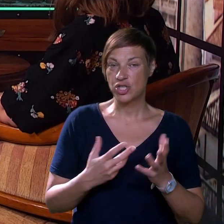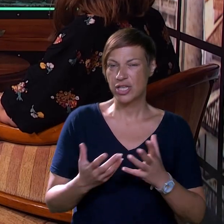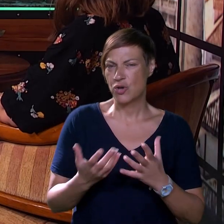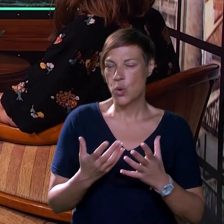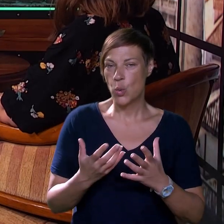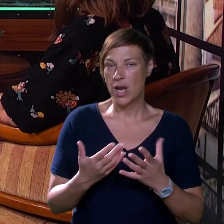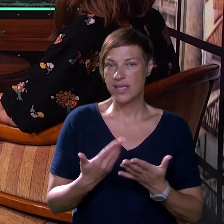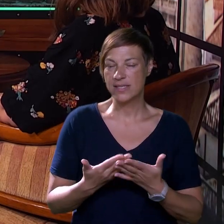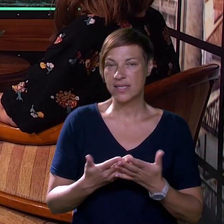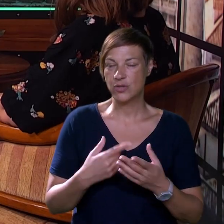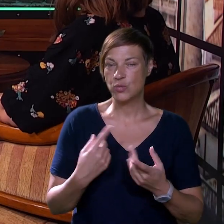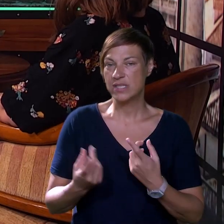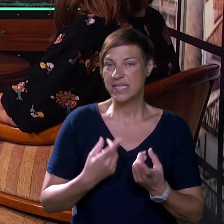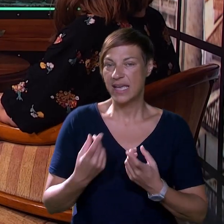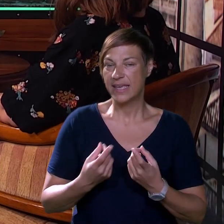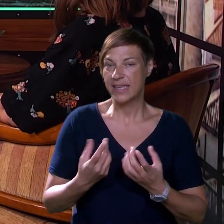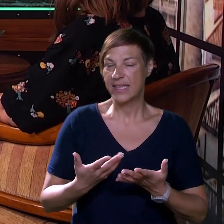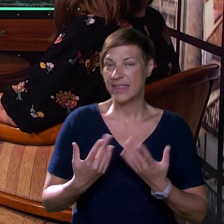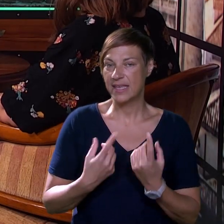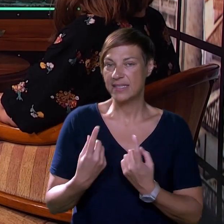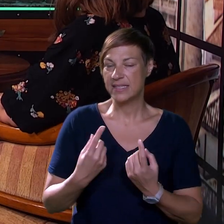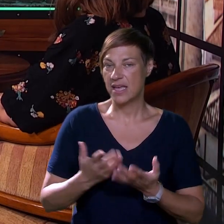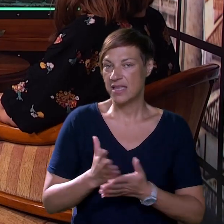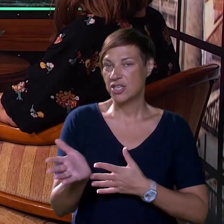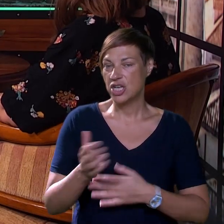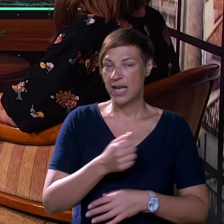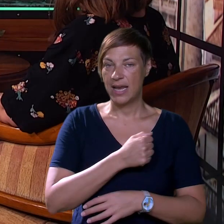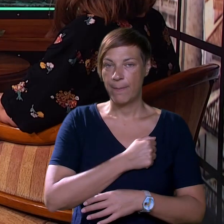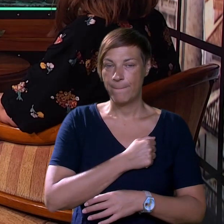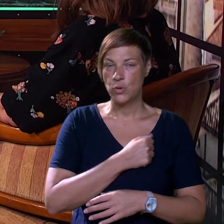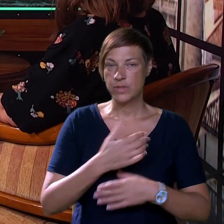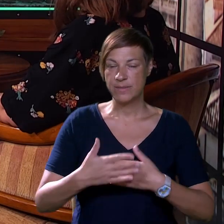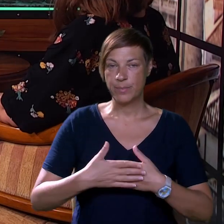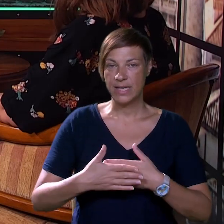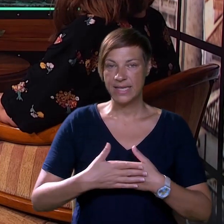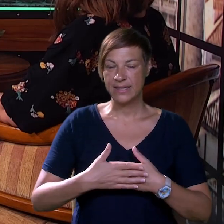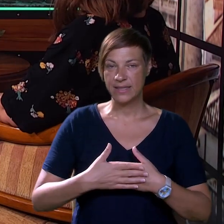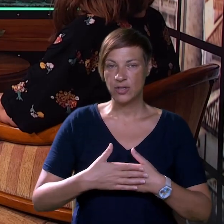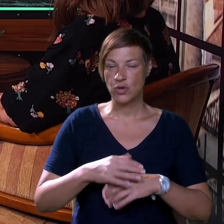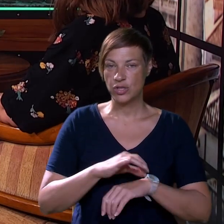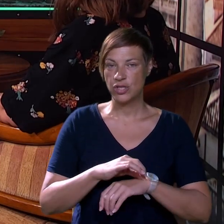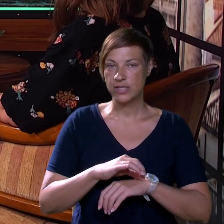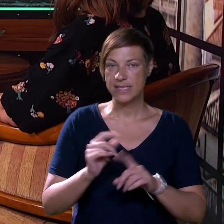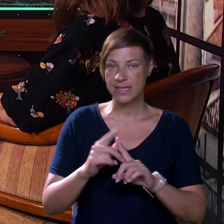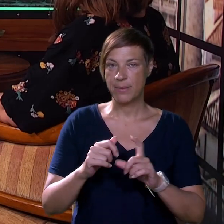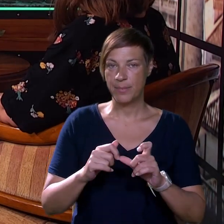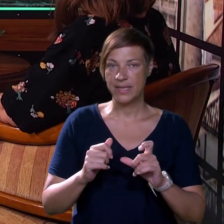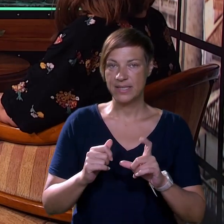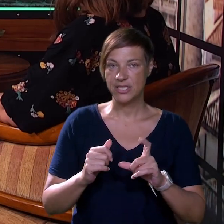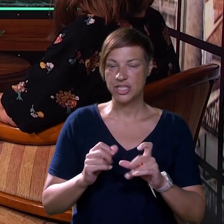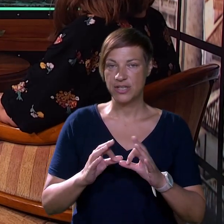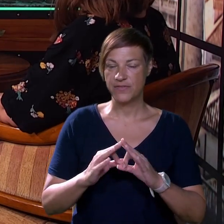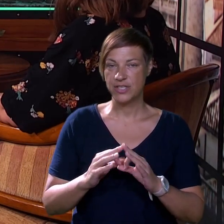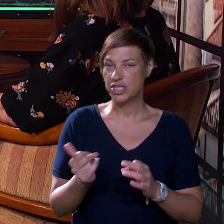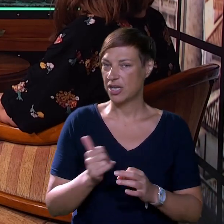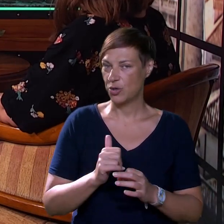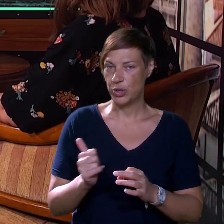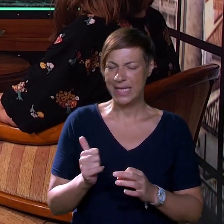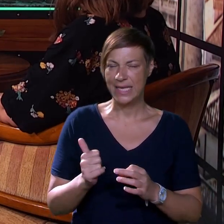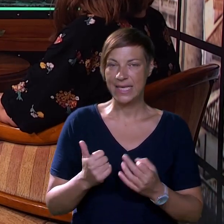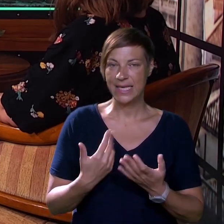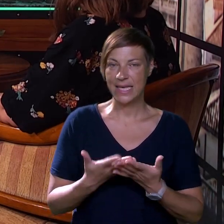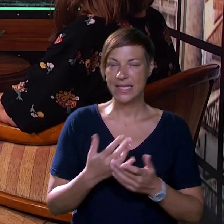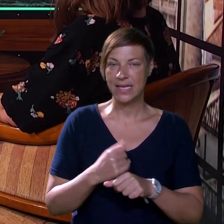konsultacija, tu za hitna stanja i ono što je neodgodivo šaljemo u Split kod docenta Petričevića, koji je jedan